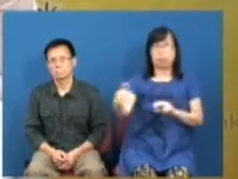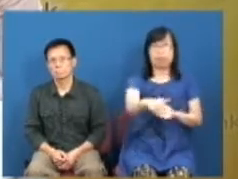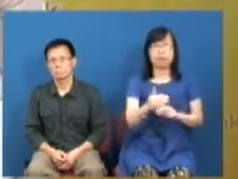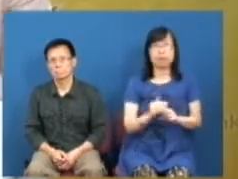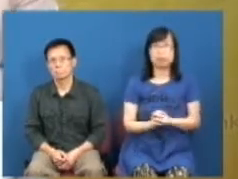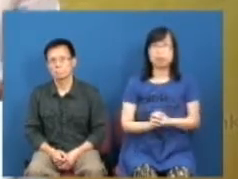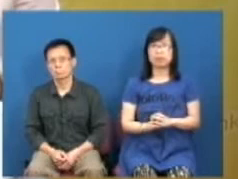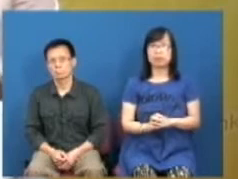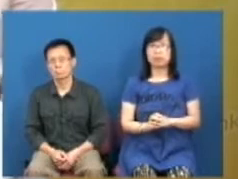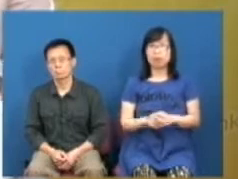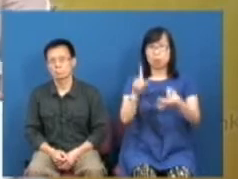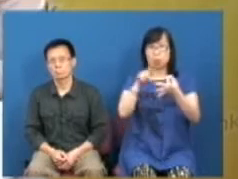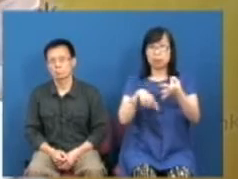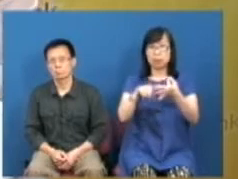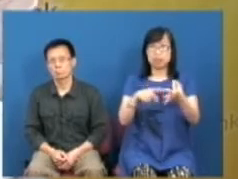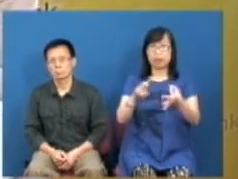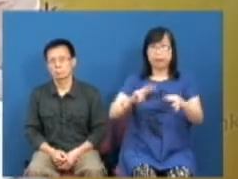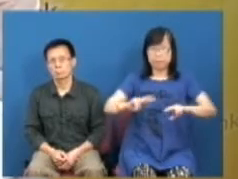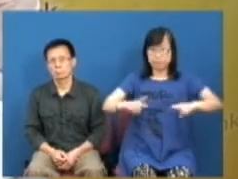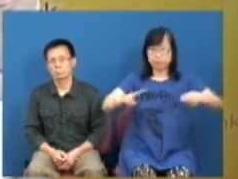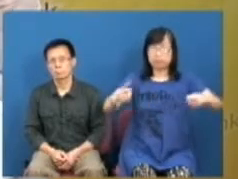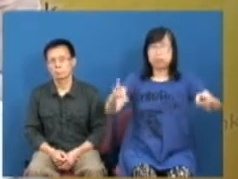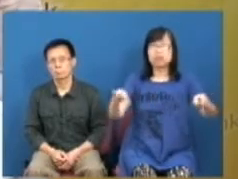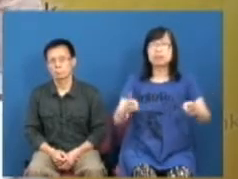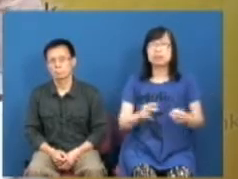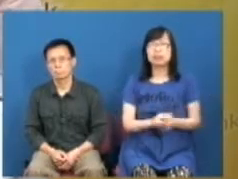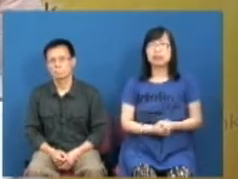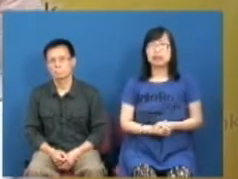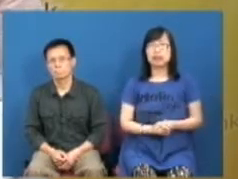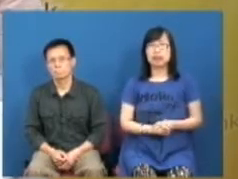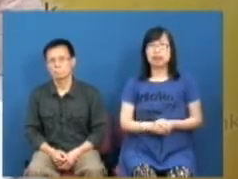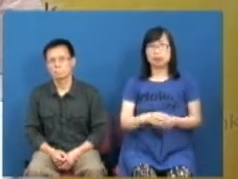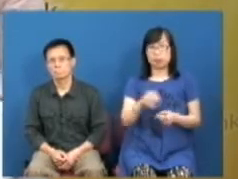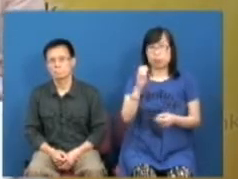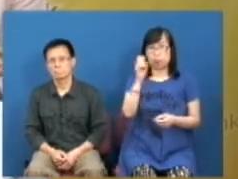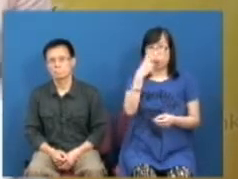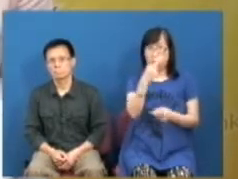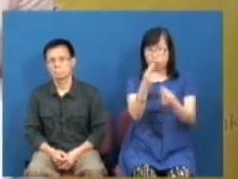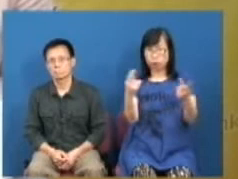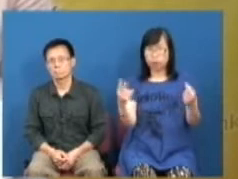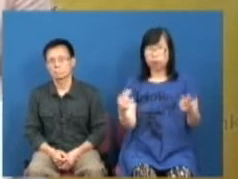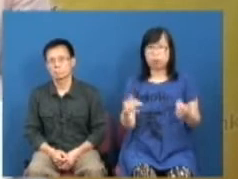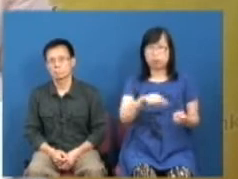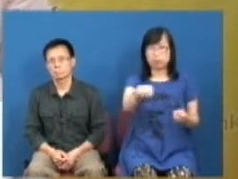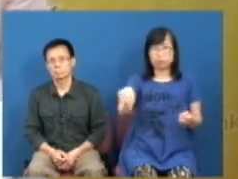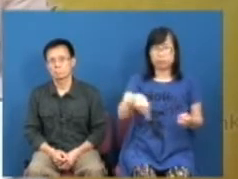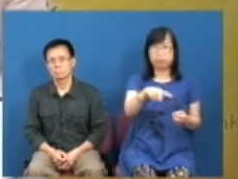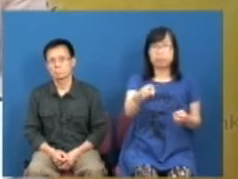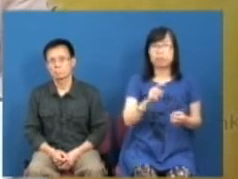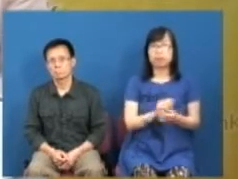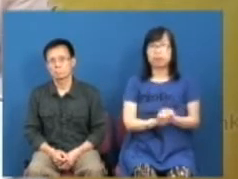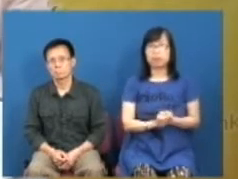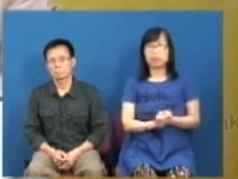魯先生嗰個發展，即係喺一啲green belt 啦，即係綠化地帶嚇，或者係一